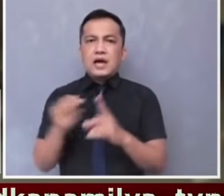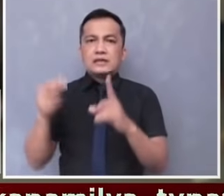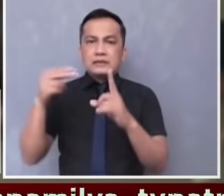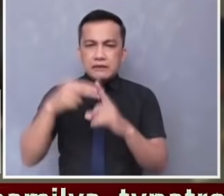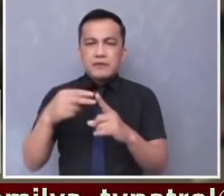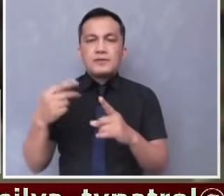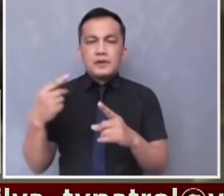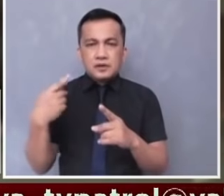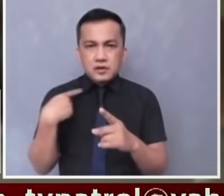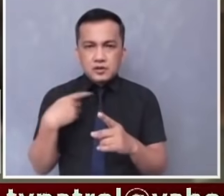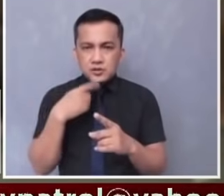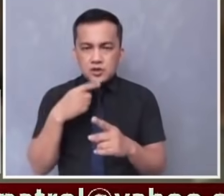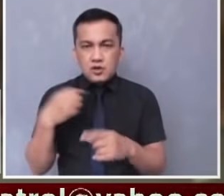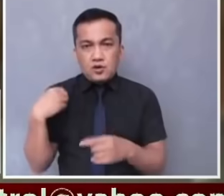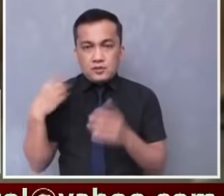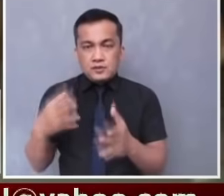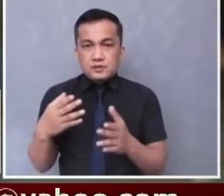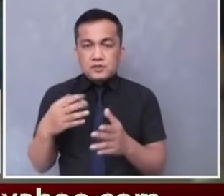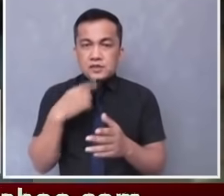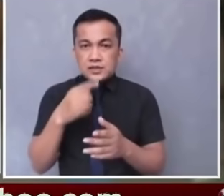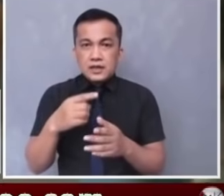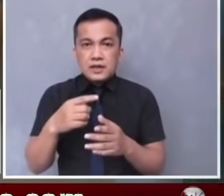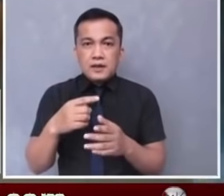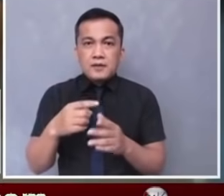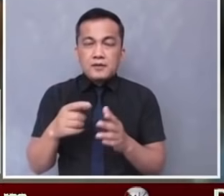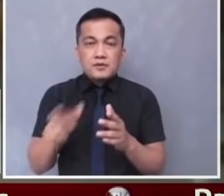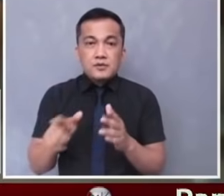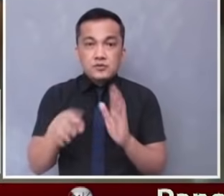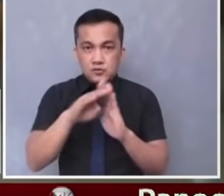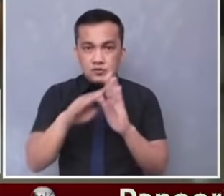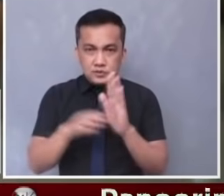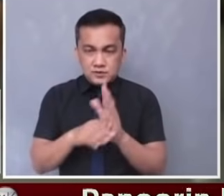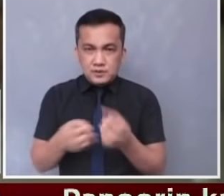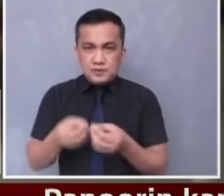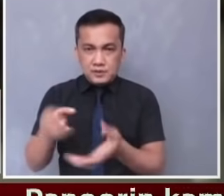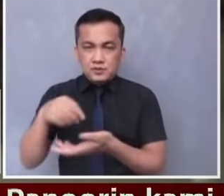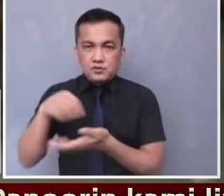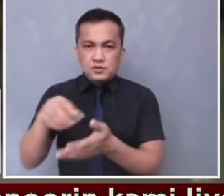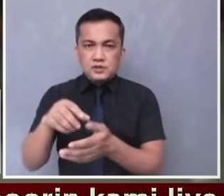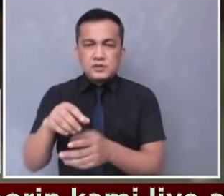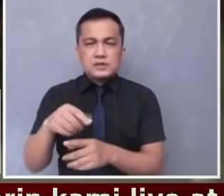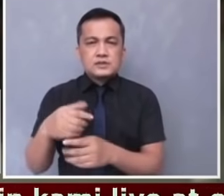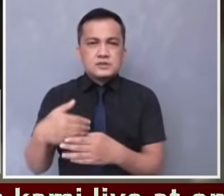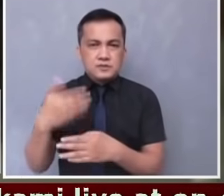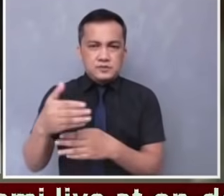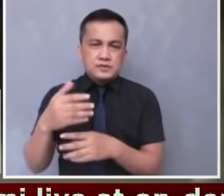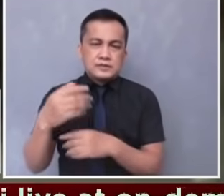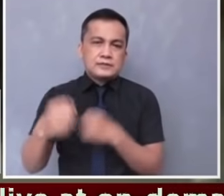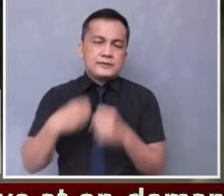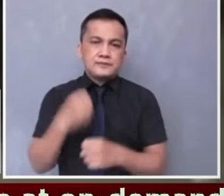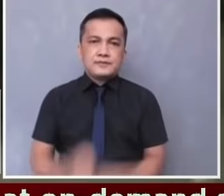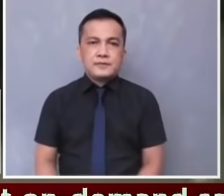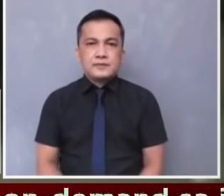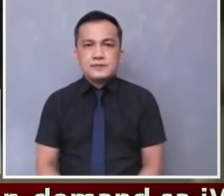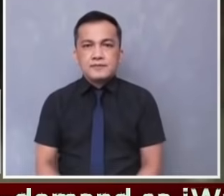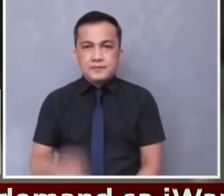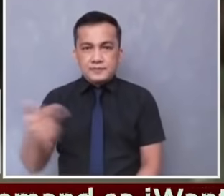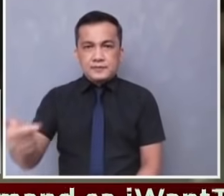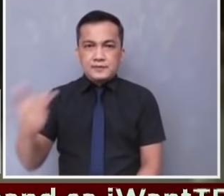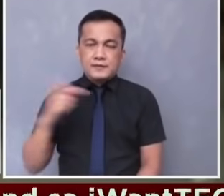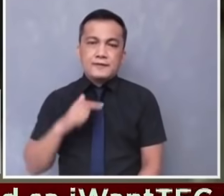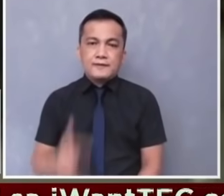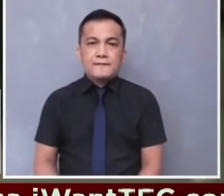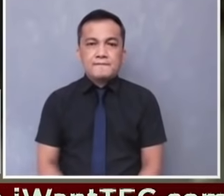lamang ng official ban sa pamimigay ng tulong sa February 8, 2022. Sherian Torres, ABS-CBN